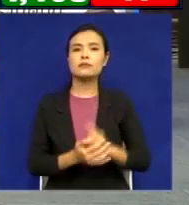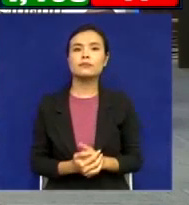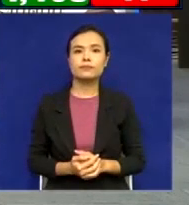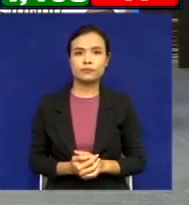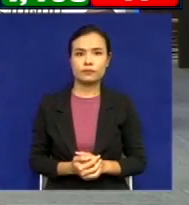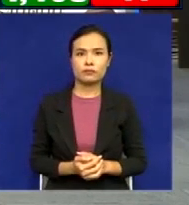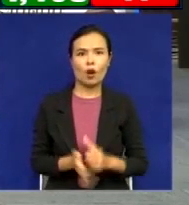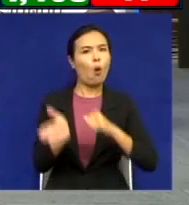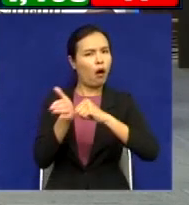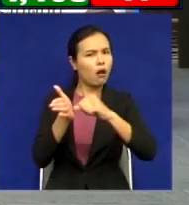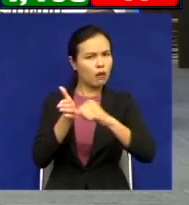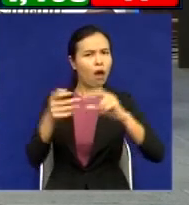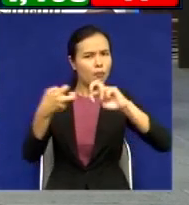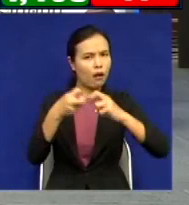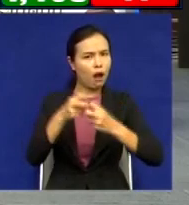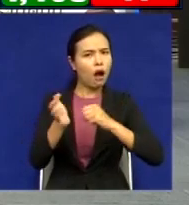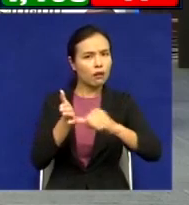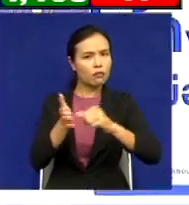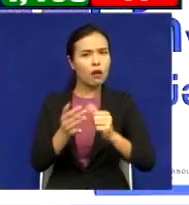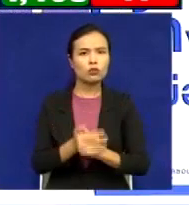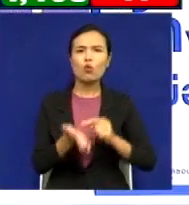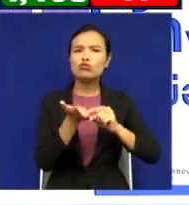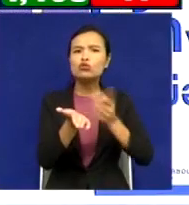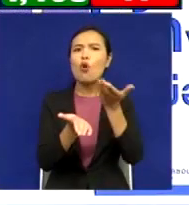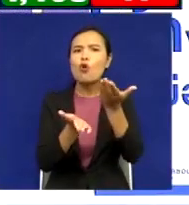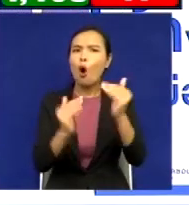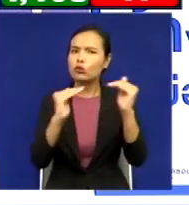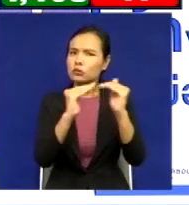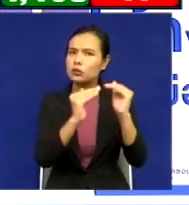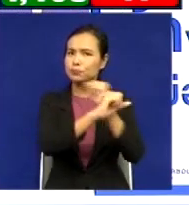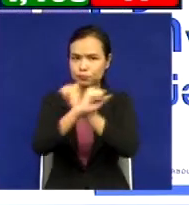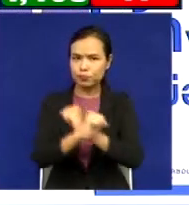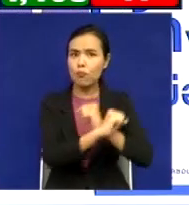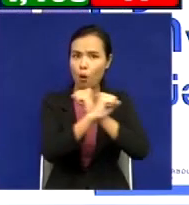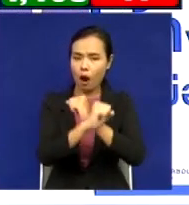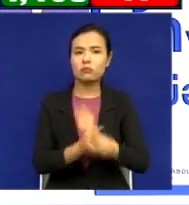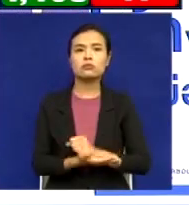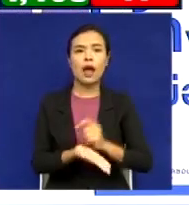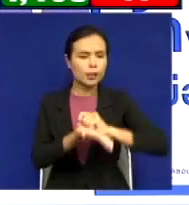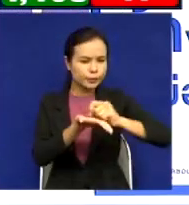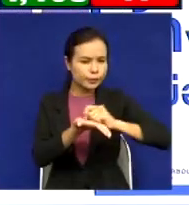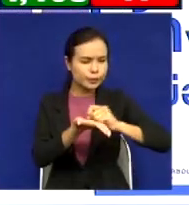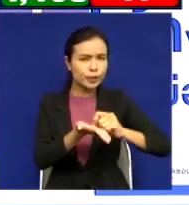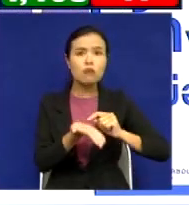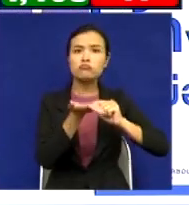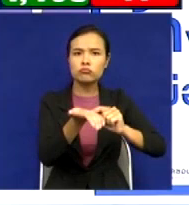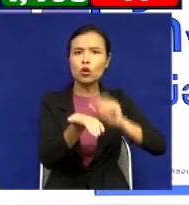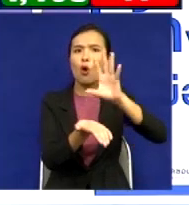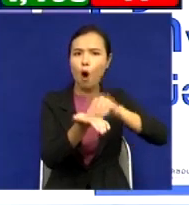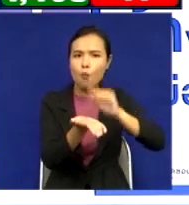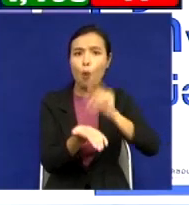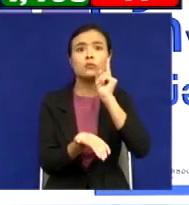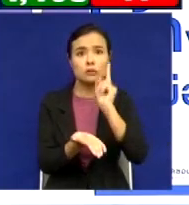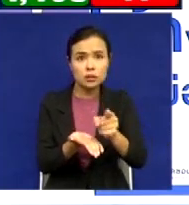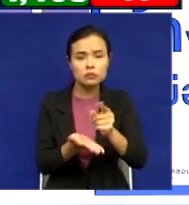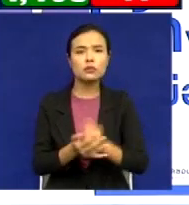ต้องไปแก้ไขปัญหาโดยการต้องยื่นอุทธรณ์รักษาสิทธิ์นะครับแล้วก็เขียนอุทธรณ์ในแง่ของความเป็นจริงนะครับ